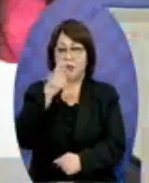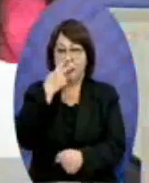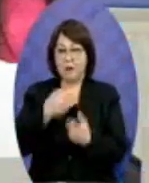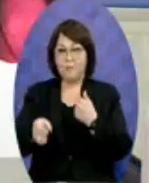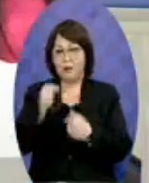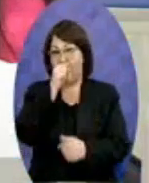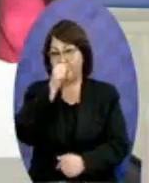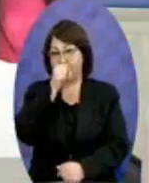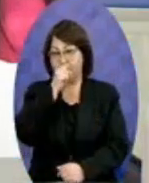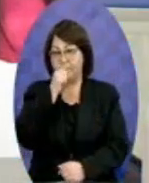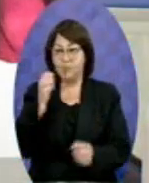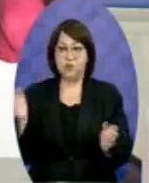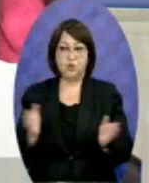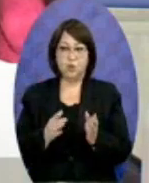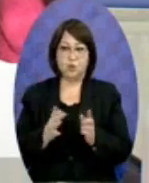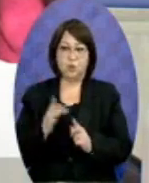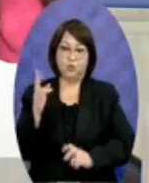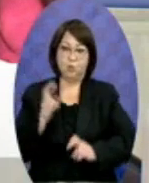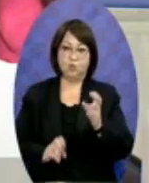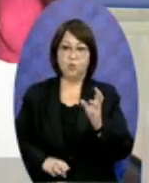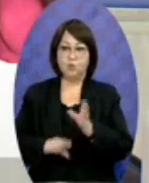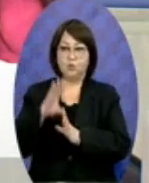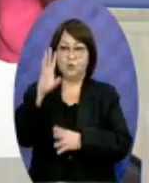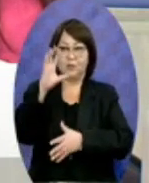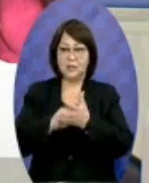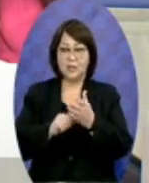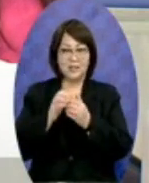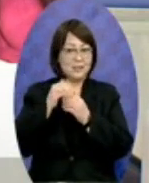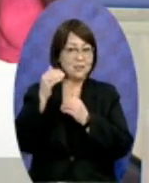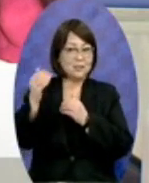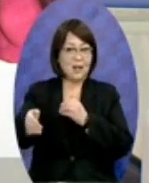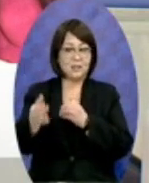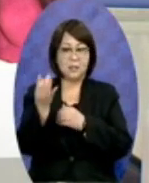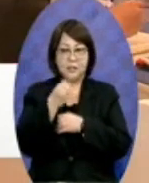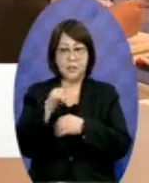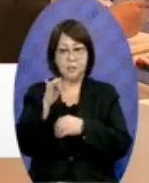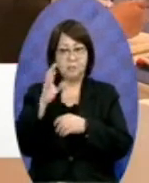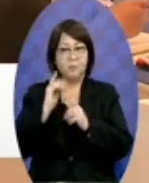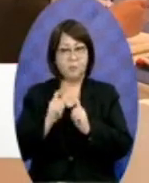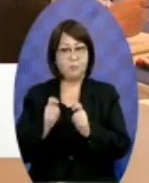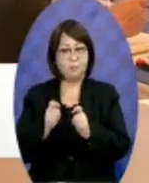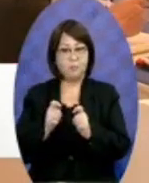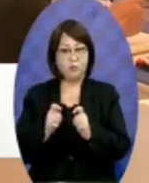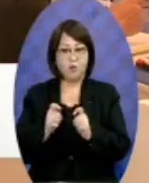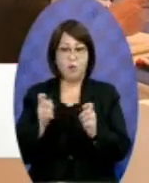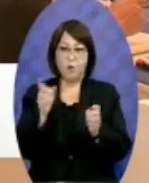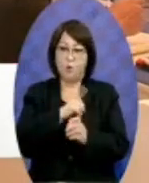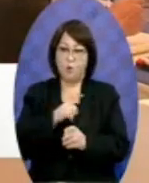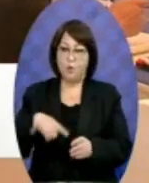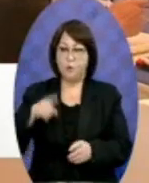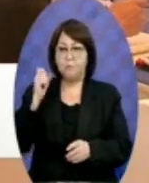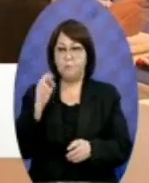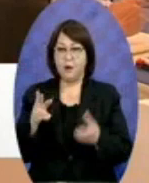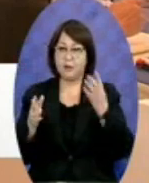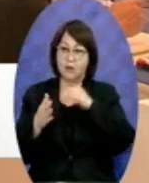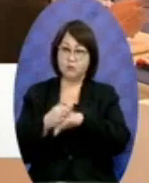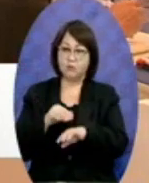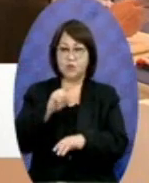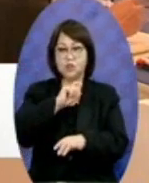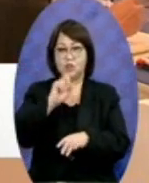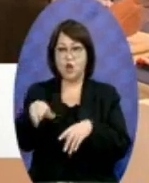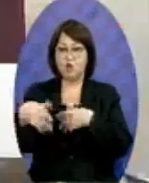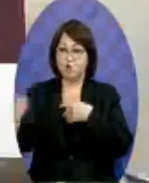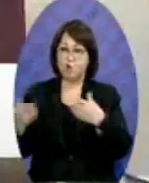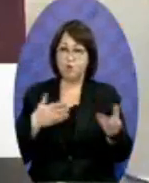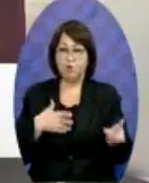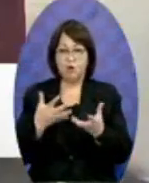харамсалтай. Жижиг дунд үйлдвэрлэлийг хөгжүүлэх санг цаашд энэ байдлаар байлгах уу? Эсвэл арилжааны банкар дамжуулж зээл олгодог болох уу зэрэг олон асуудал өнөөдөр